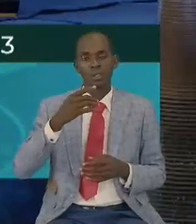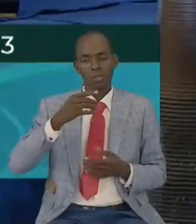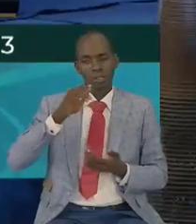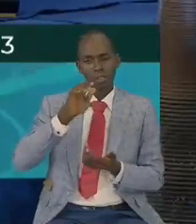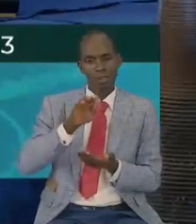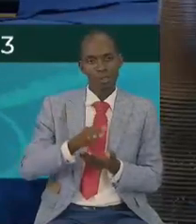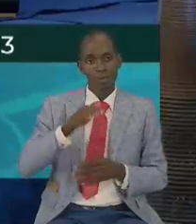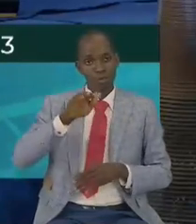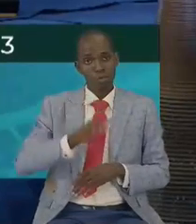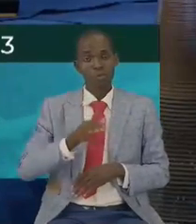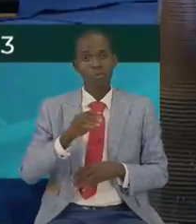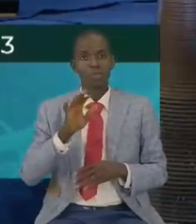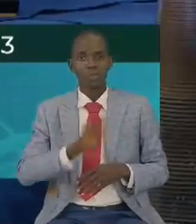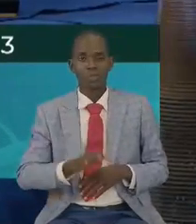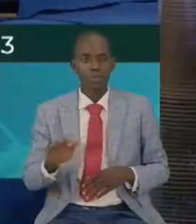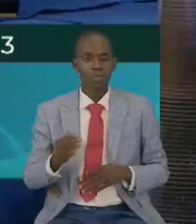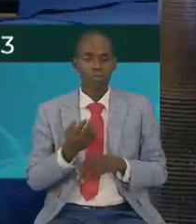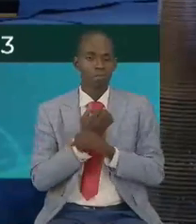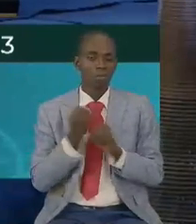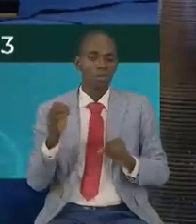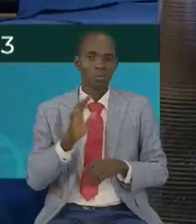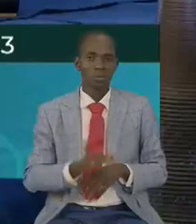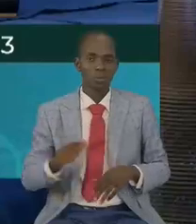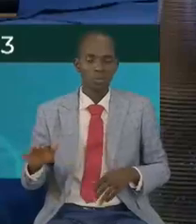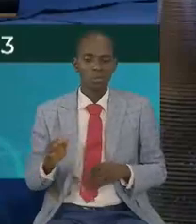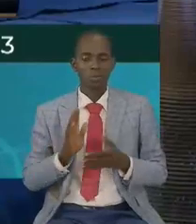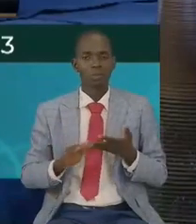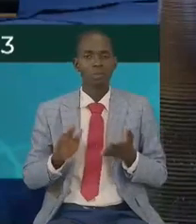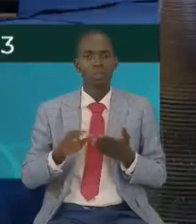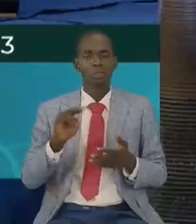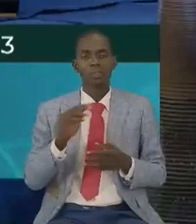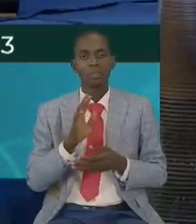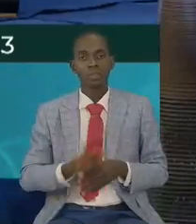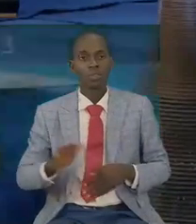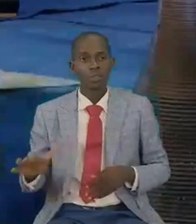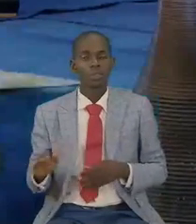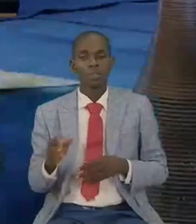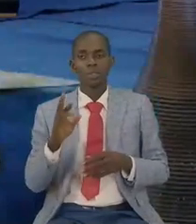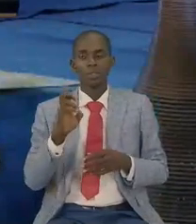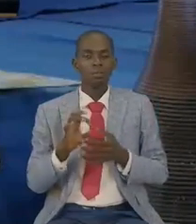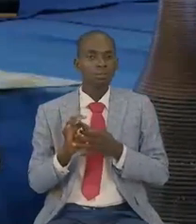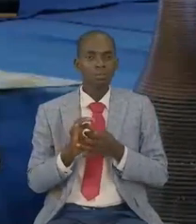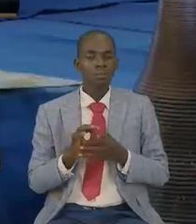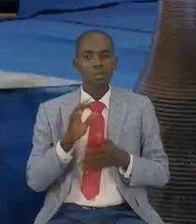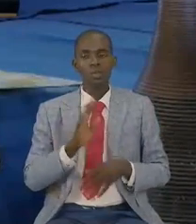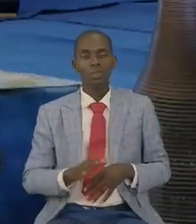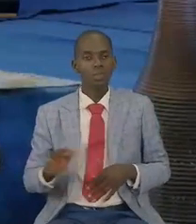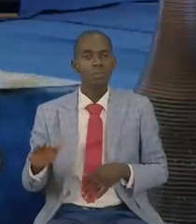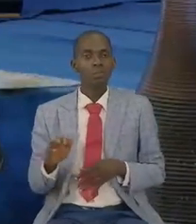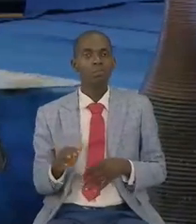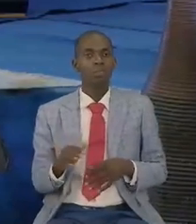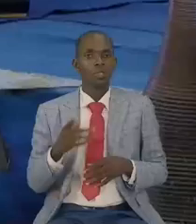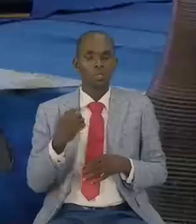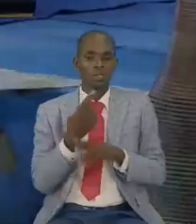Né de nouveau, enfant sauvé, enfant pardonné, enfant réconcilié, enfant